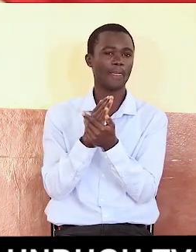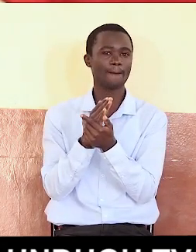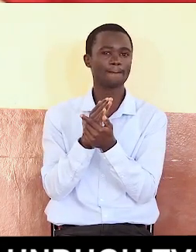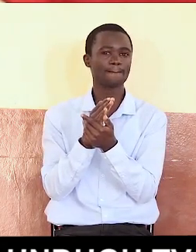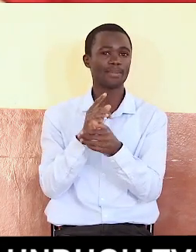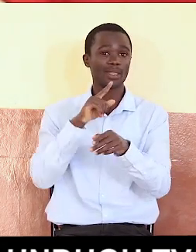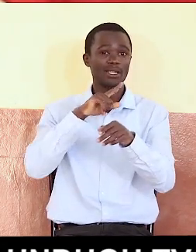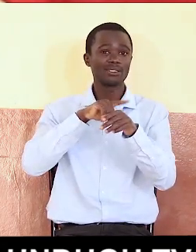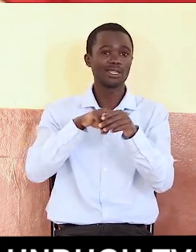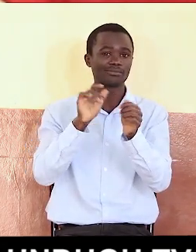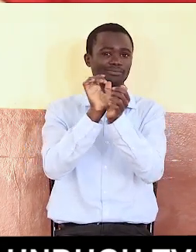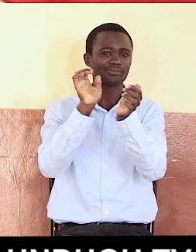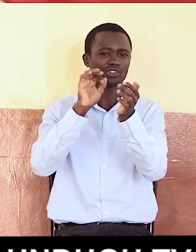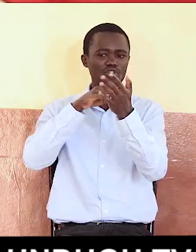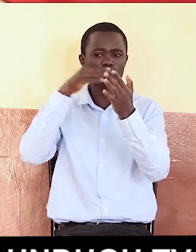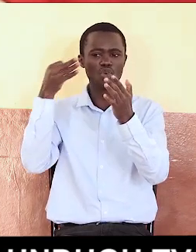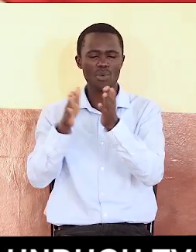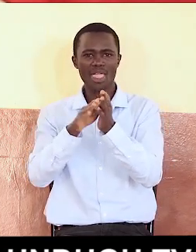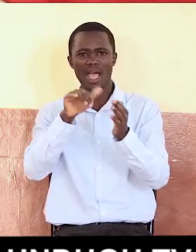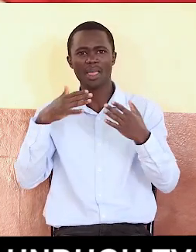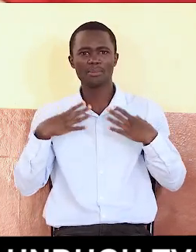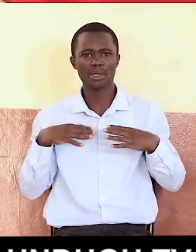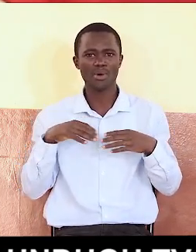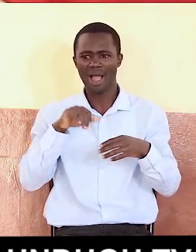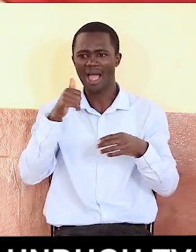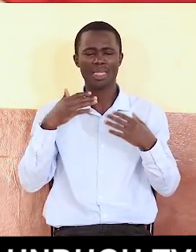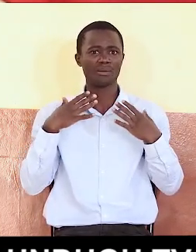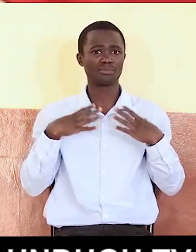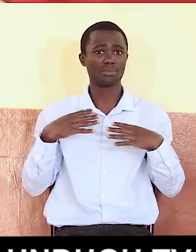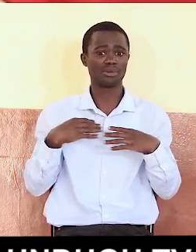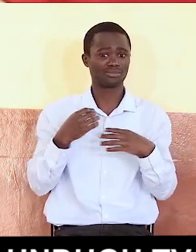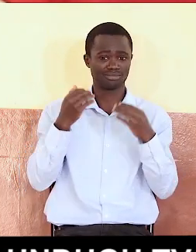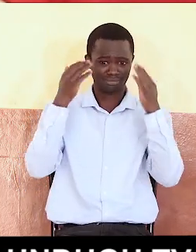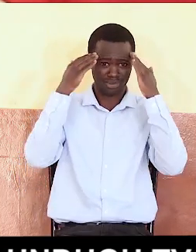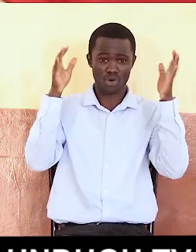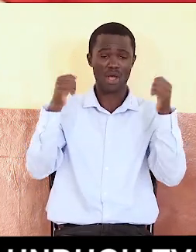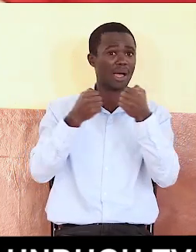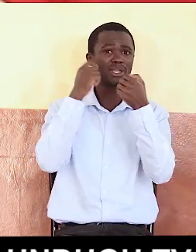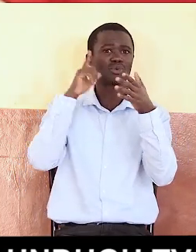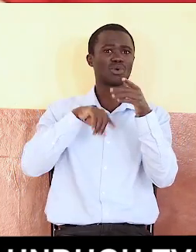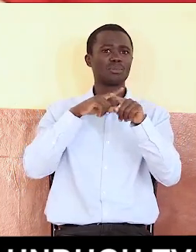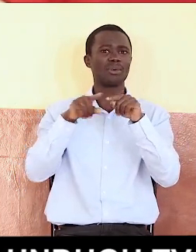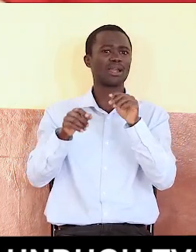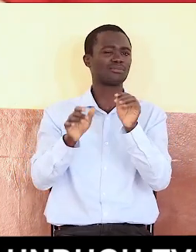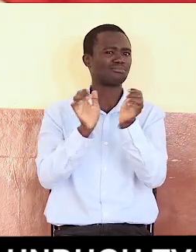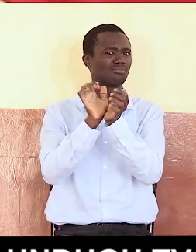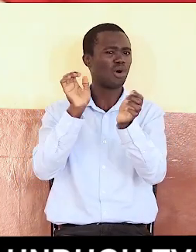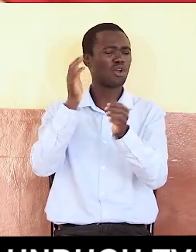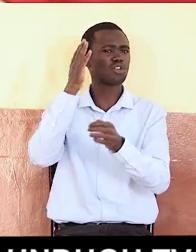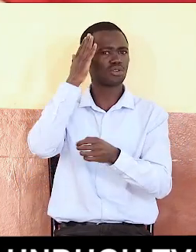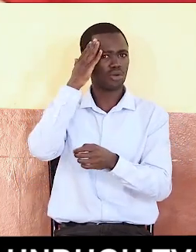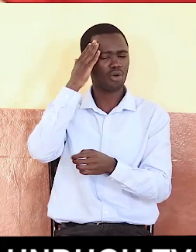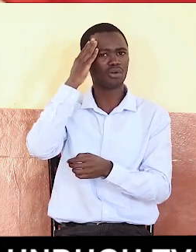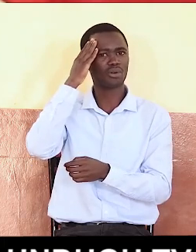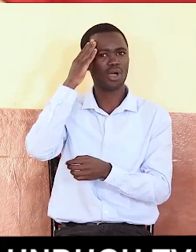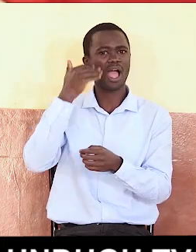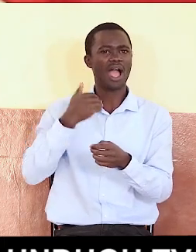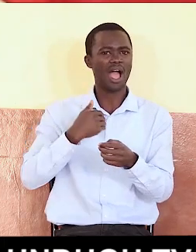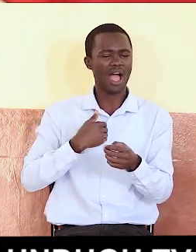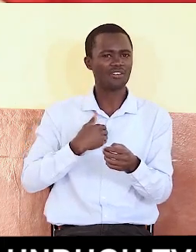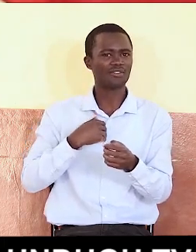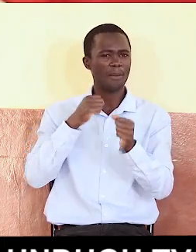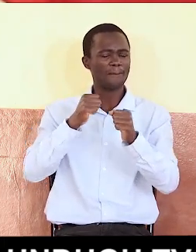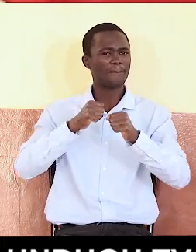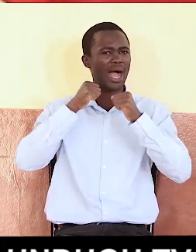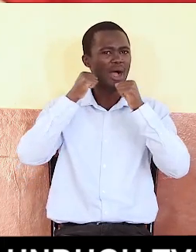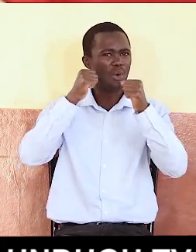wakati alianguka chini na wale wengine hawakujua ni nini. Lakini yeye alitambua hapa kuna uwepo